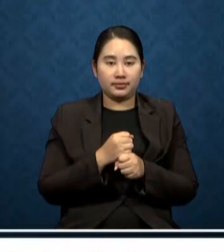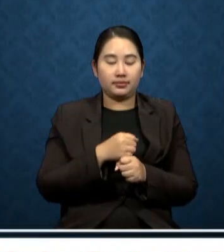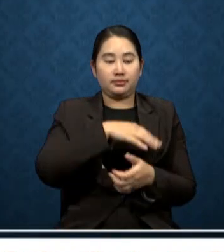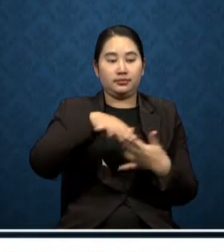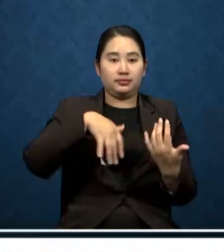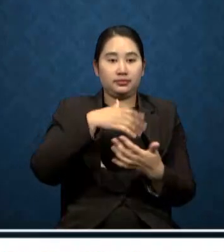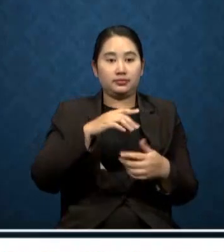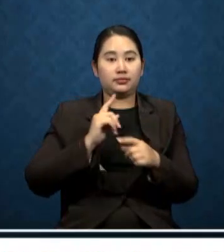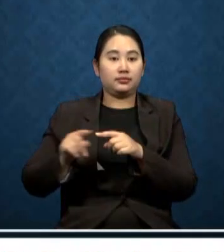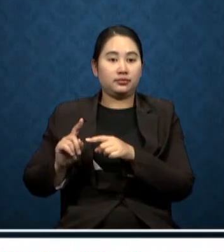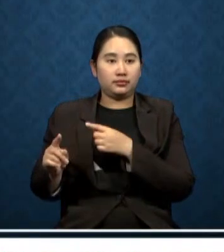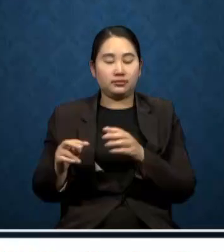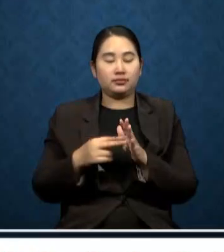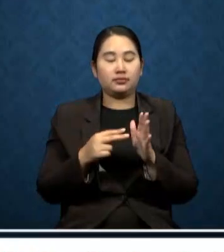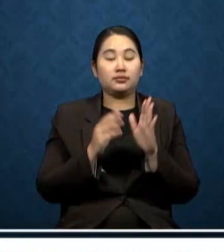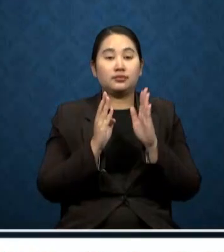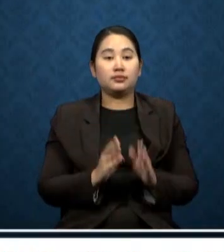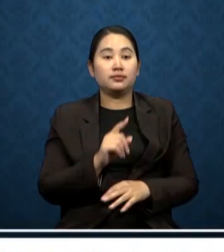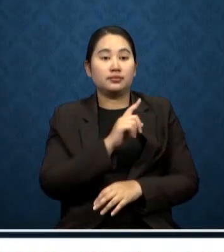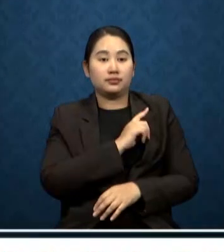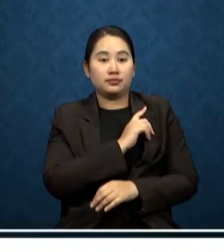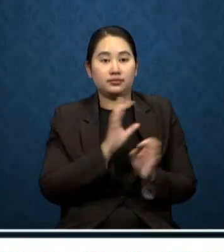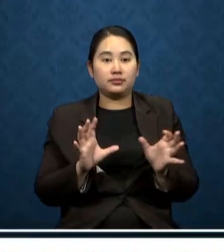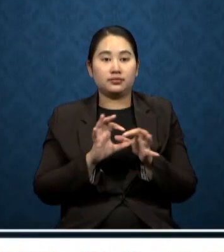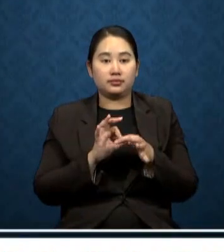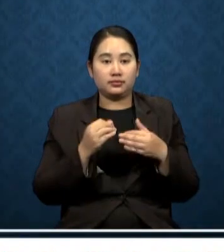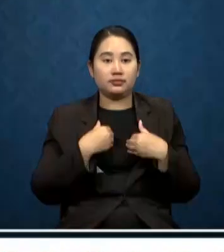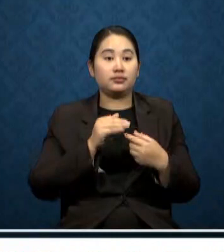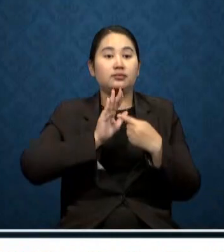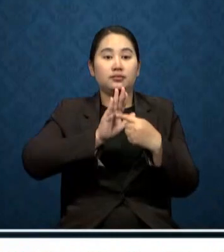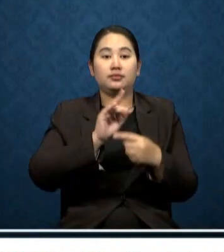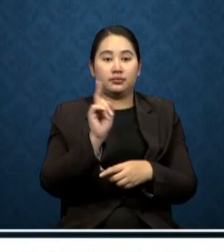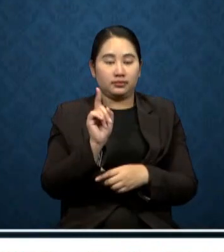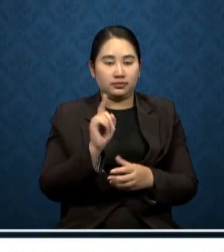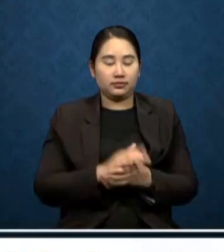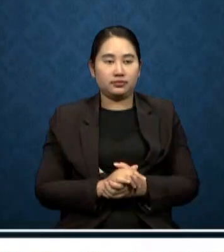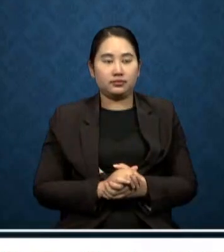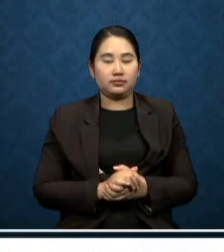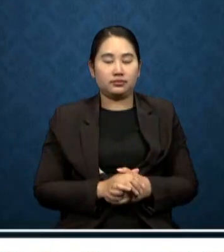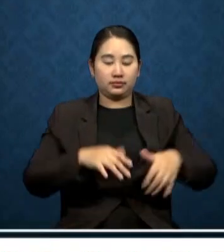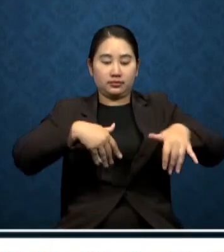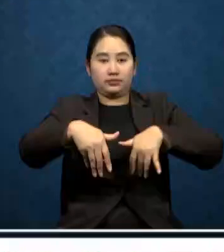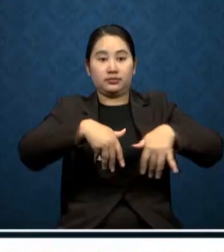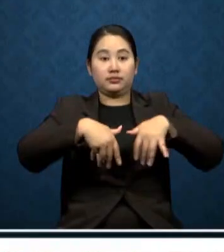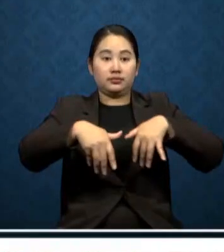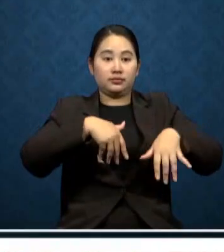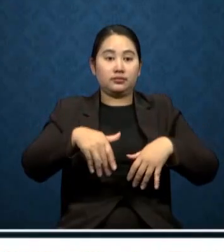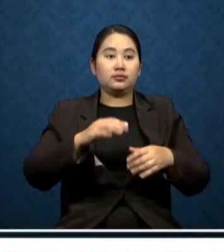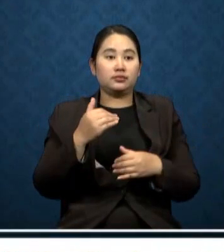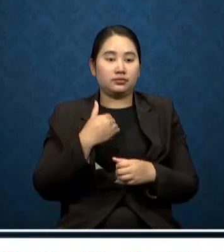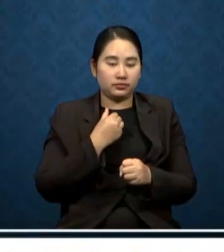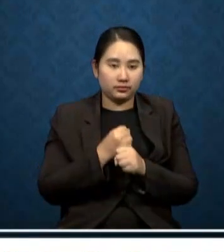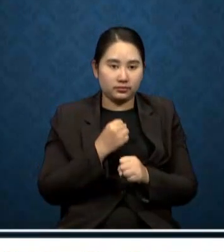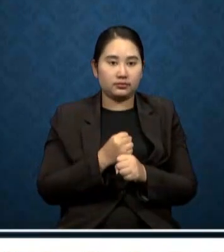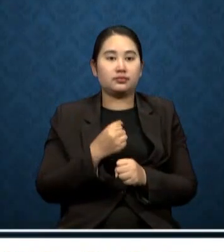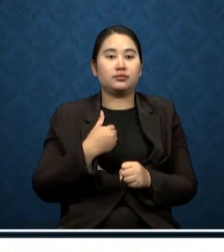ระสังคม เน